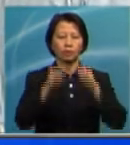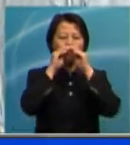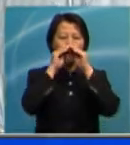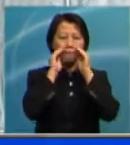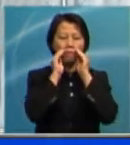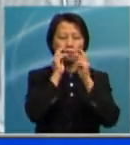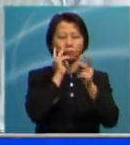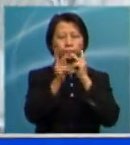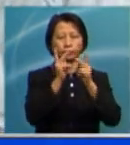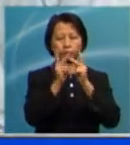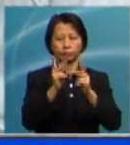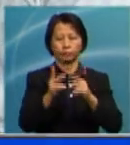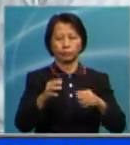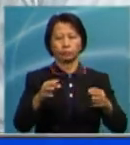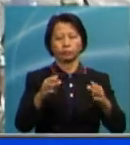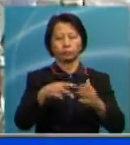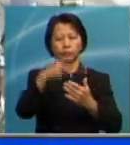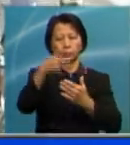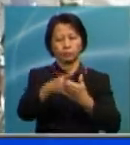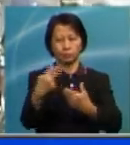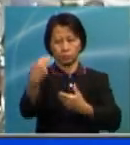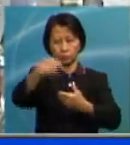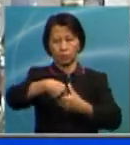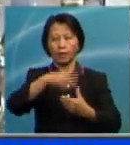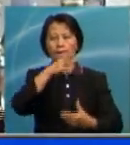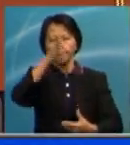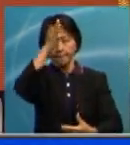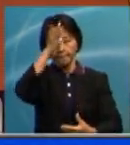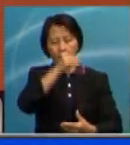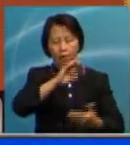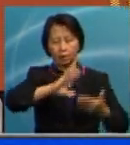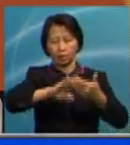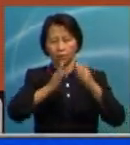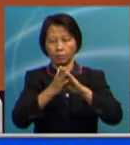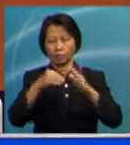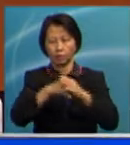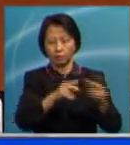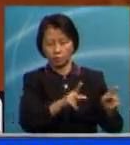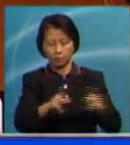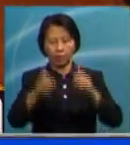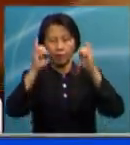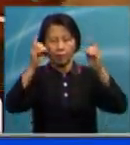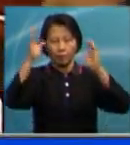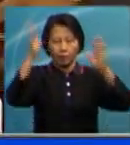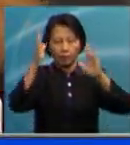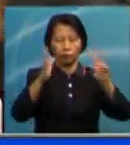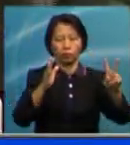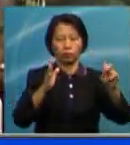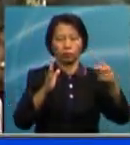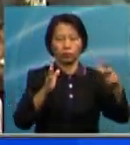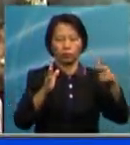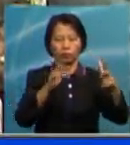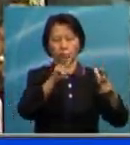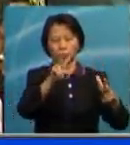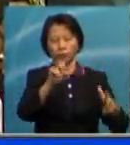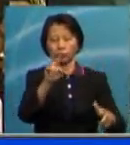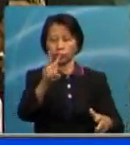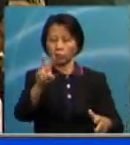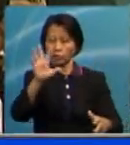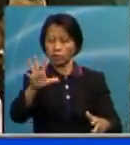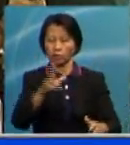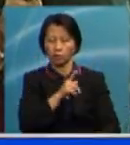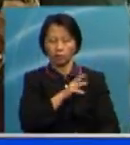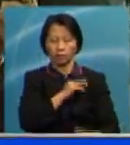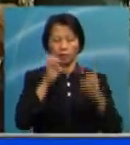Muhyiddin berkata demikian pada program penibatan Ibu Bapa dan komuniti dalam pelan pendidikan Malaysia 2013-2025